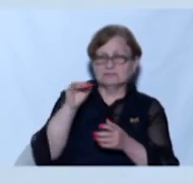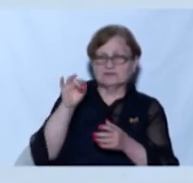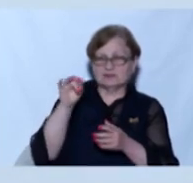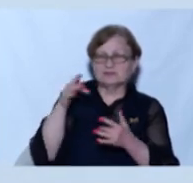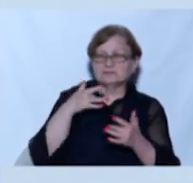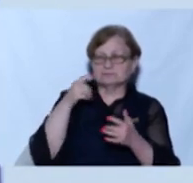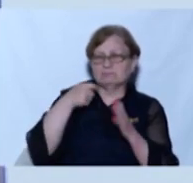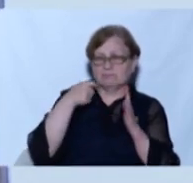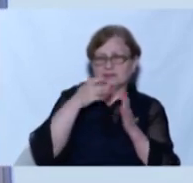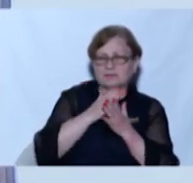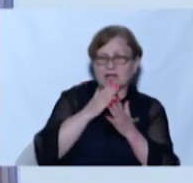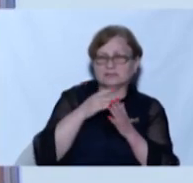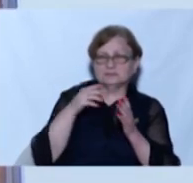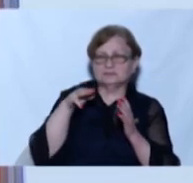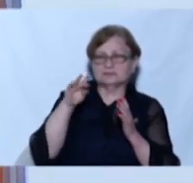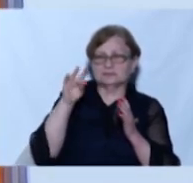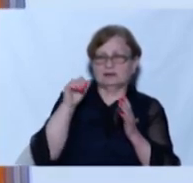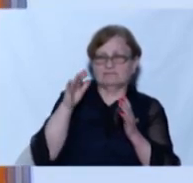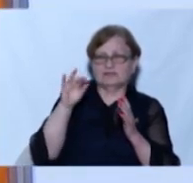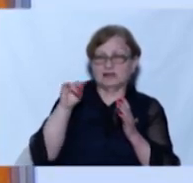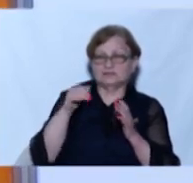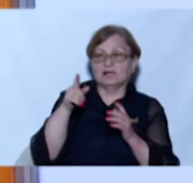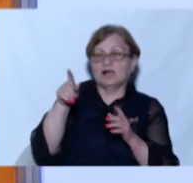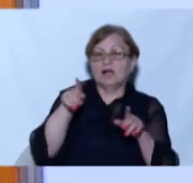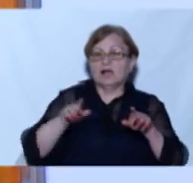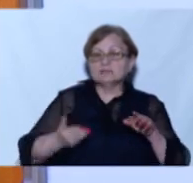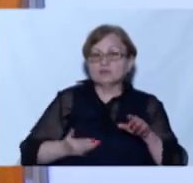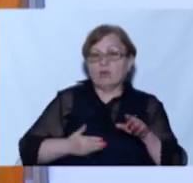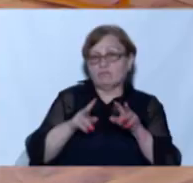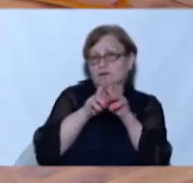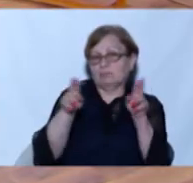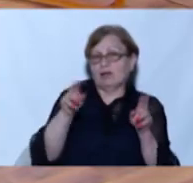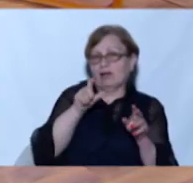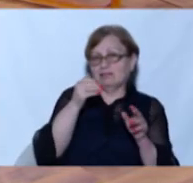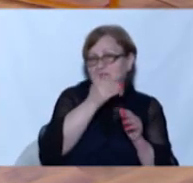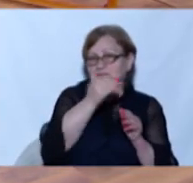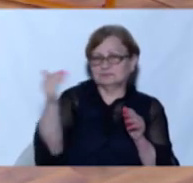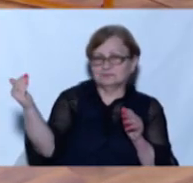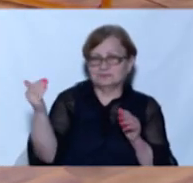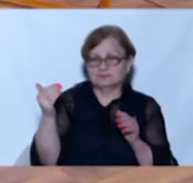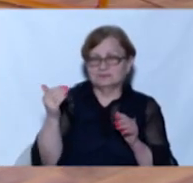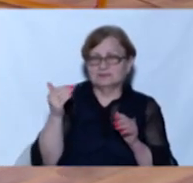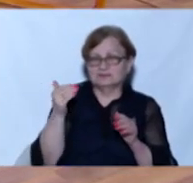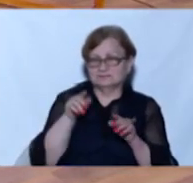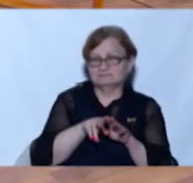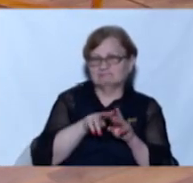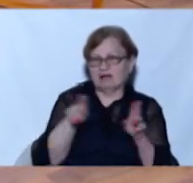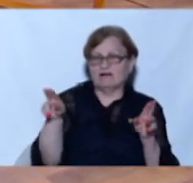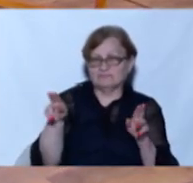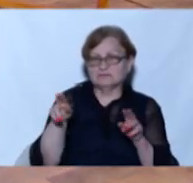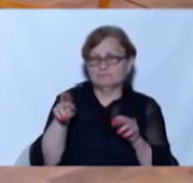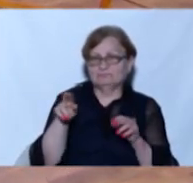არაჩვეულებრივ ფილმს ტრავიატას და ელის ცხოვრებაც გაგახსენდებათ, თურმე არც ეს უხსენებია შემთხვევით,